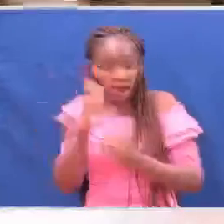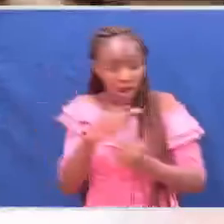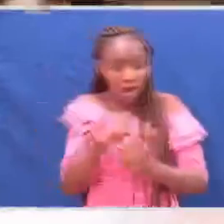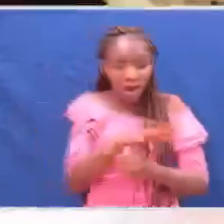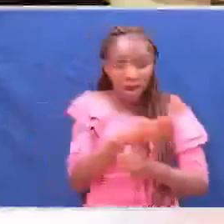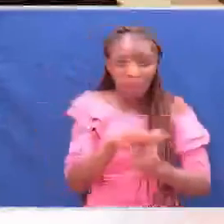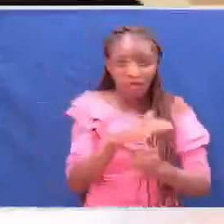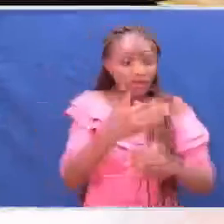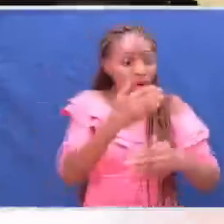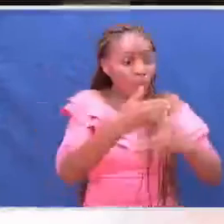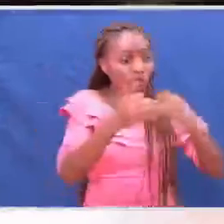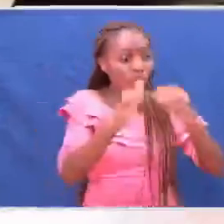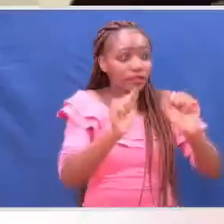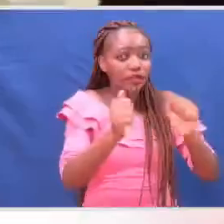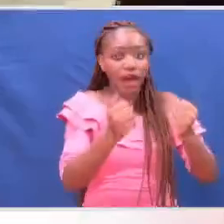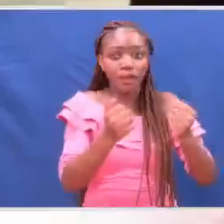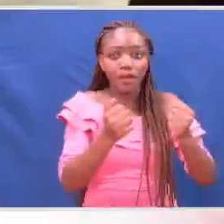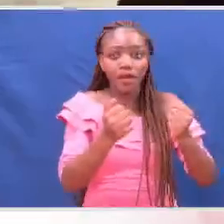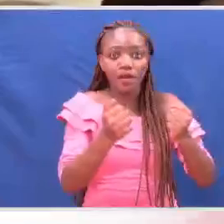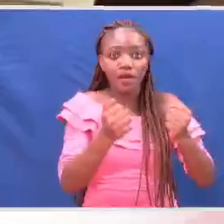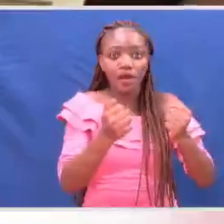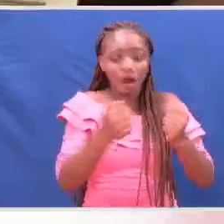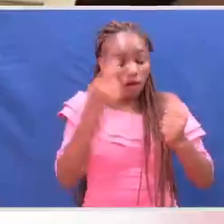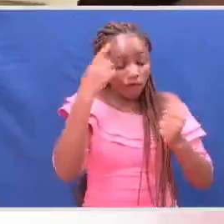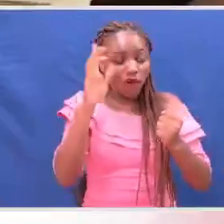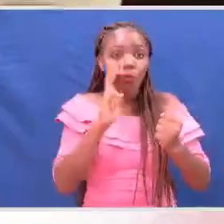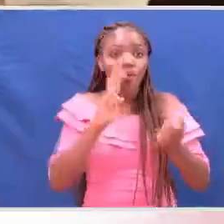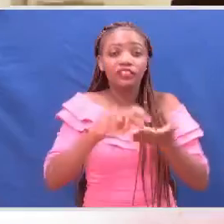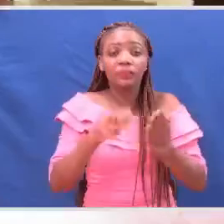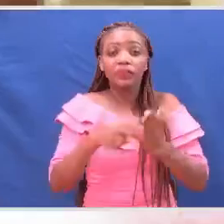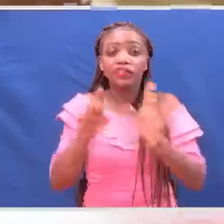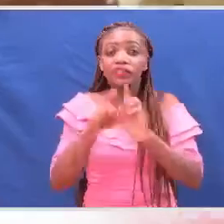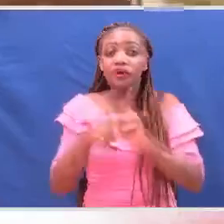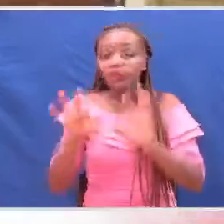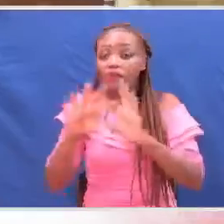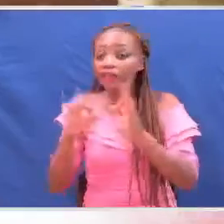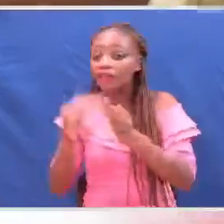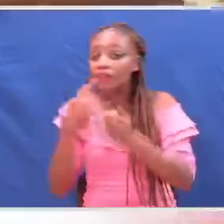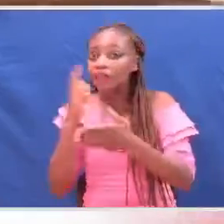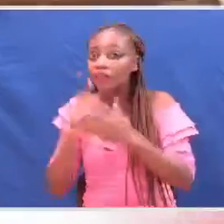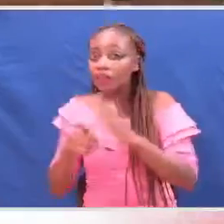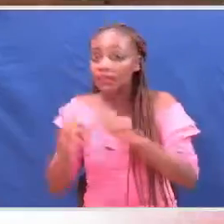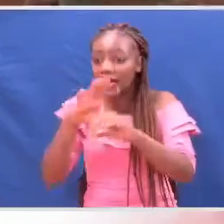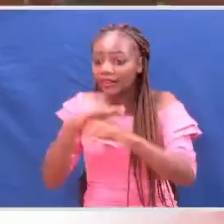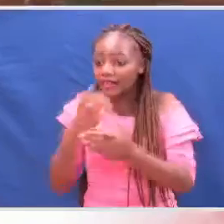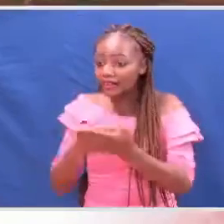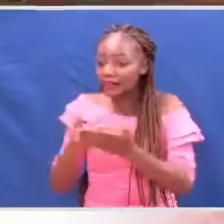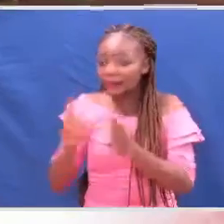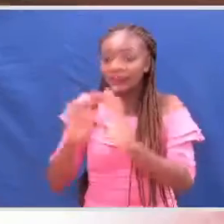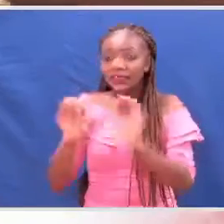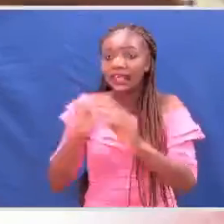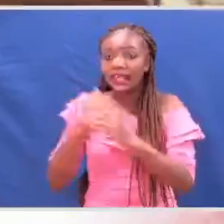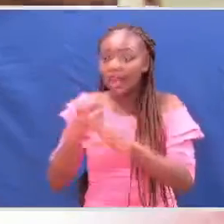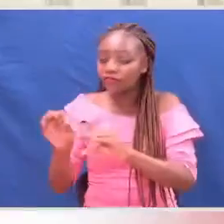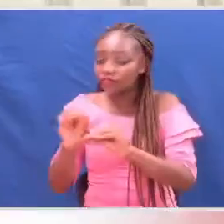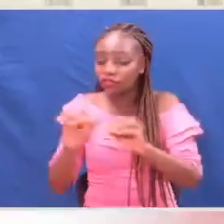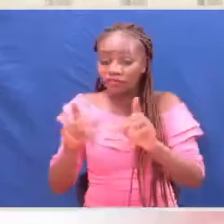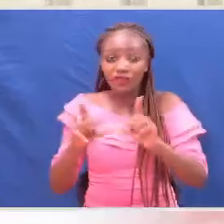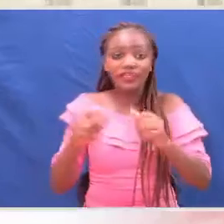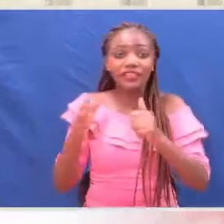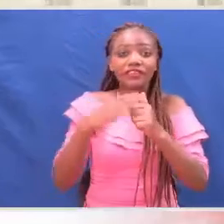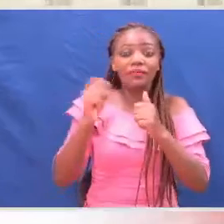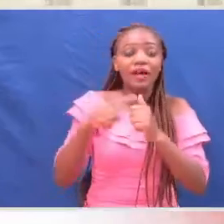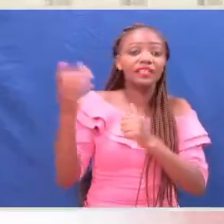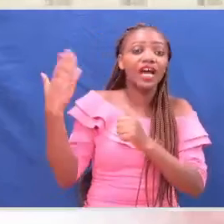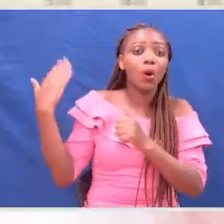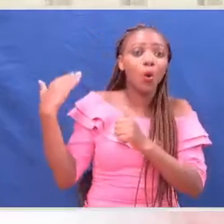maji cha bwawa la Karimeno kwa kile walisema hawajalipwa gharama ya shamba lao la ekari 1 baada ya kuondolewa shambani kwa miezi 7 iliyopita. Kutoka